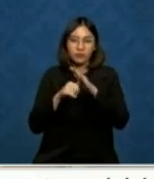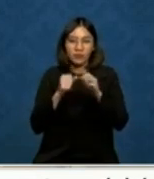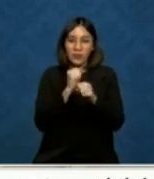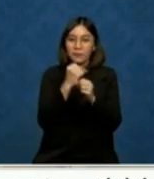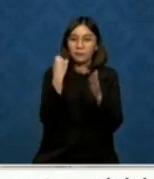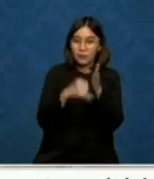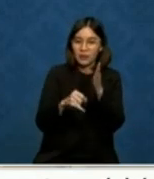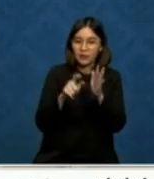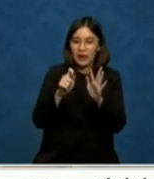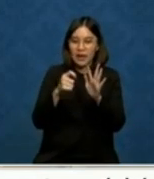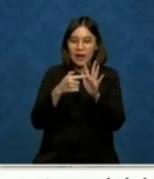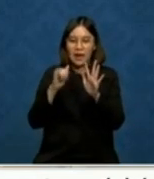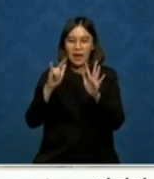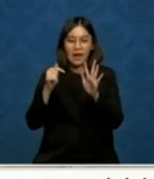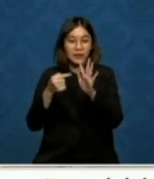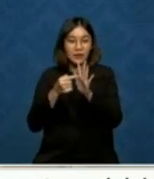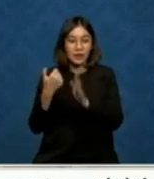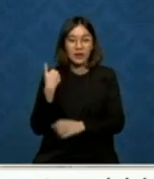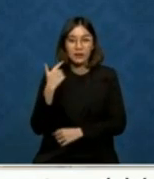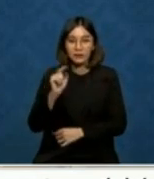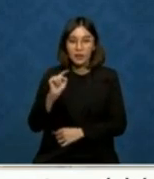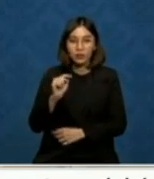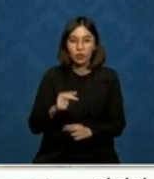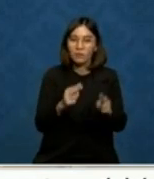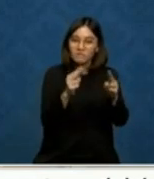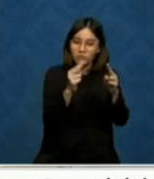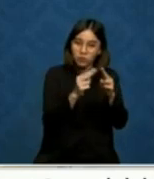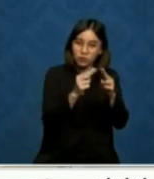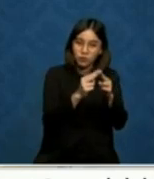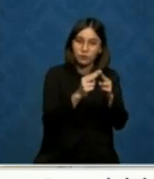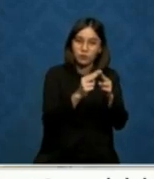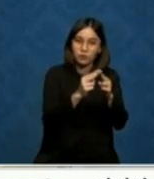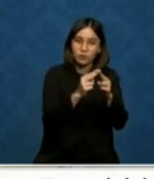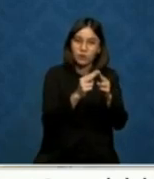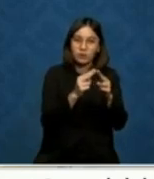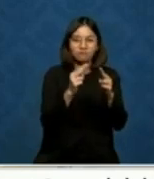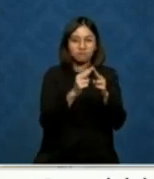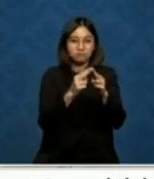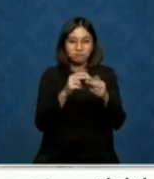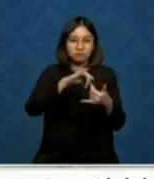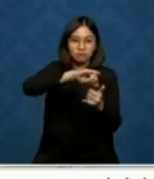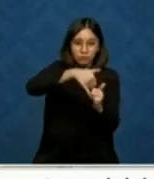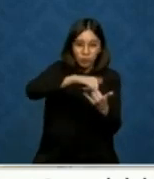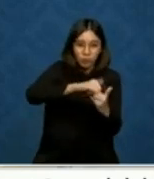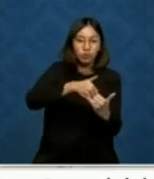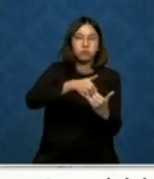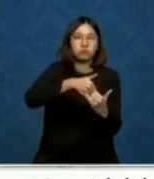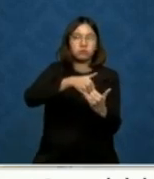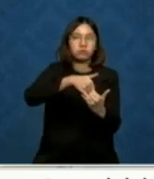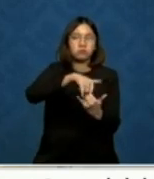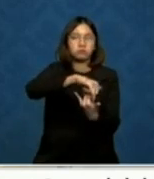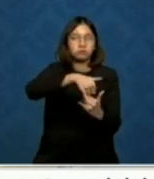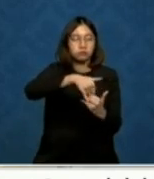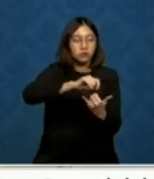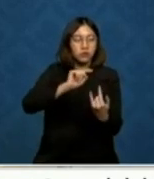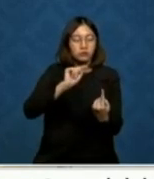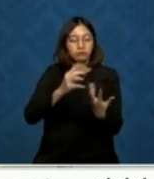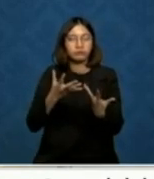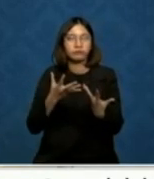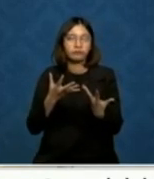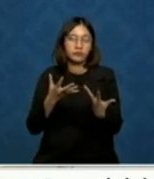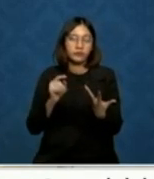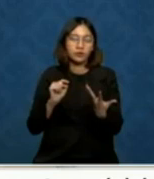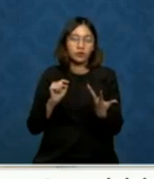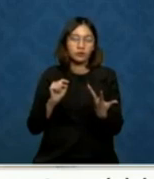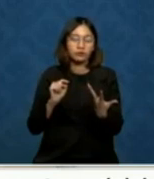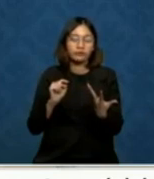ำความผิดทางอาญาไม่ว่าจะเป็นเรื่องของการข่มขืนกระทำชำเราไม่ว่าจะเป็นของการล่วงละเมิดทางเพ